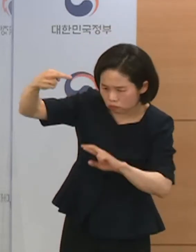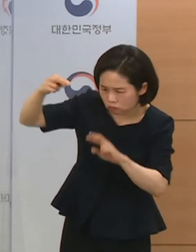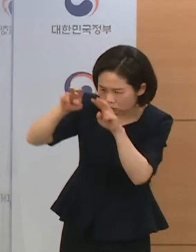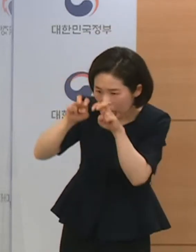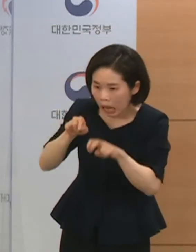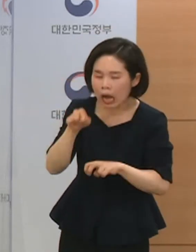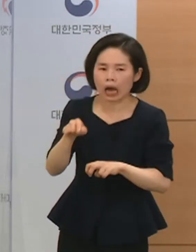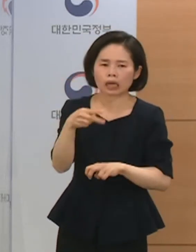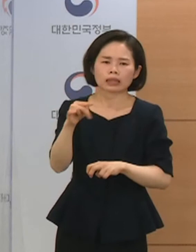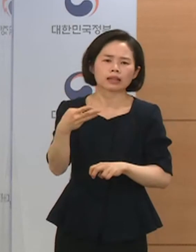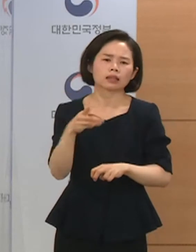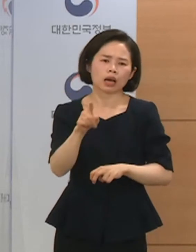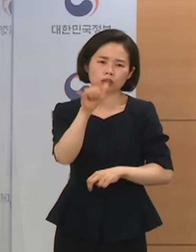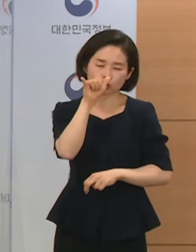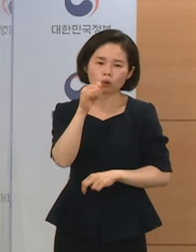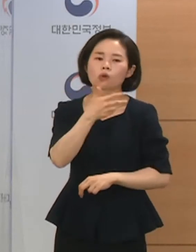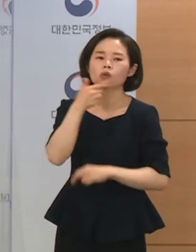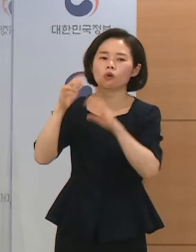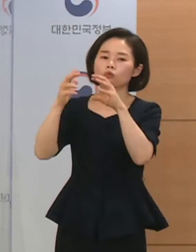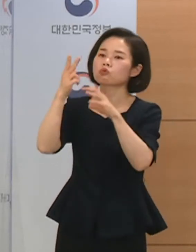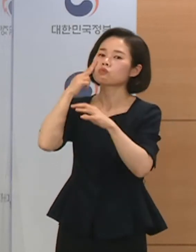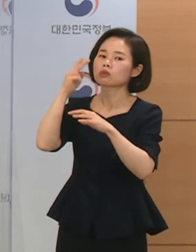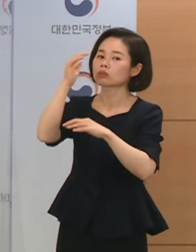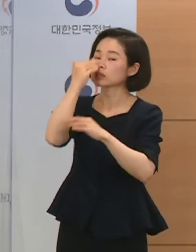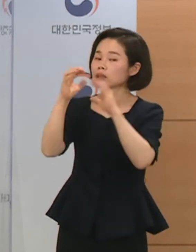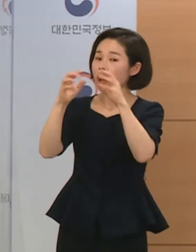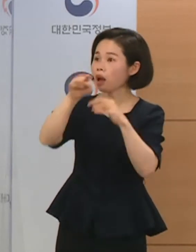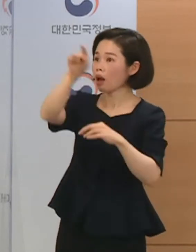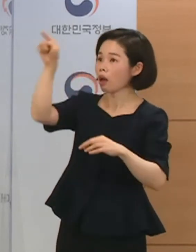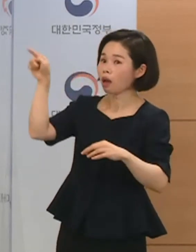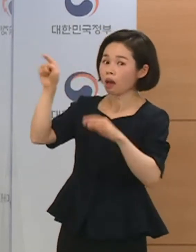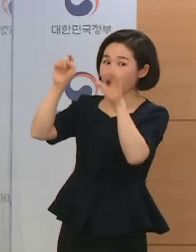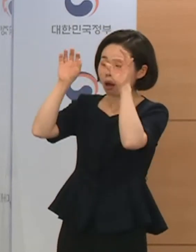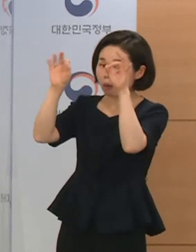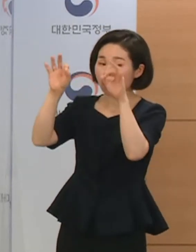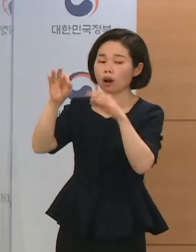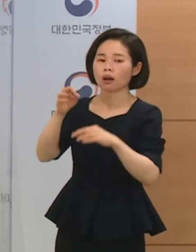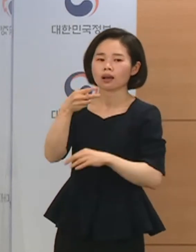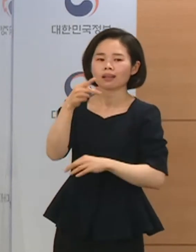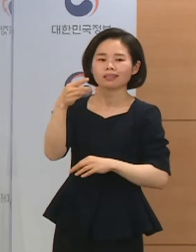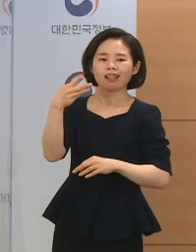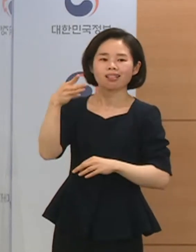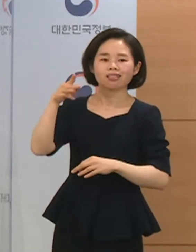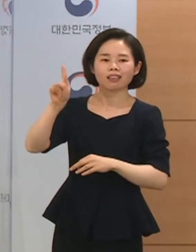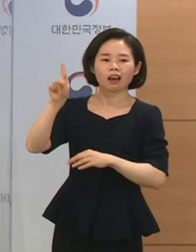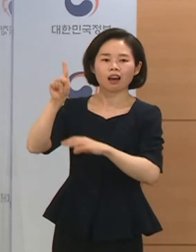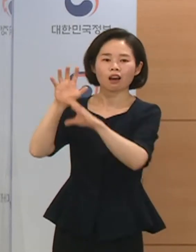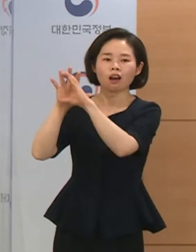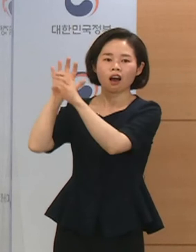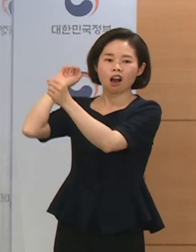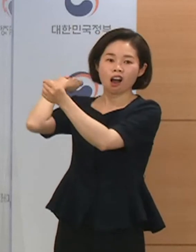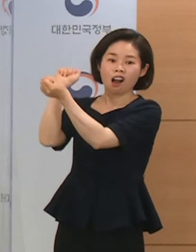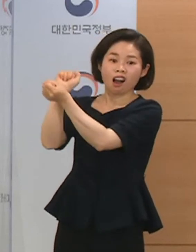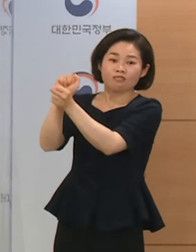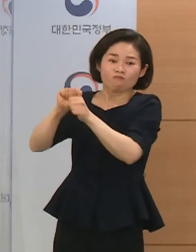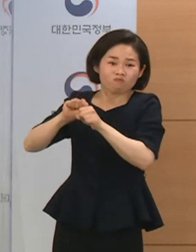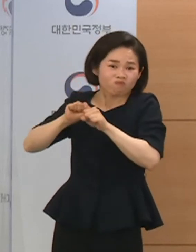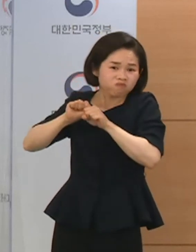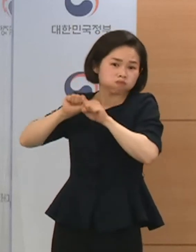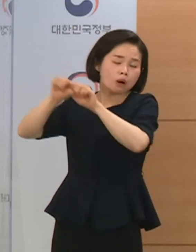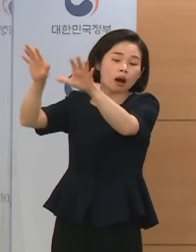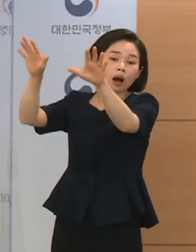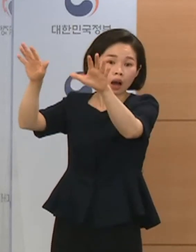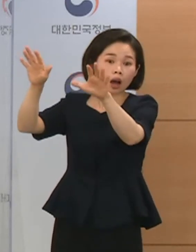영국이나 이스라엘, 미국 등 다른 나라의 사례들을 보면 굉장히 급속한 속도로 우세종으로 변화되고 있기 때문에